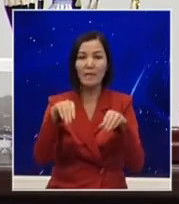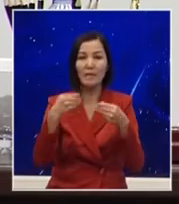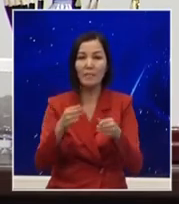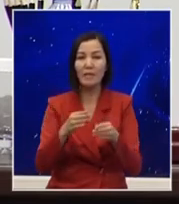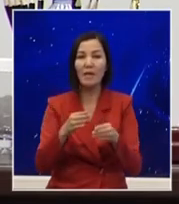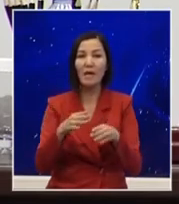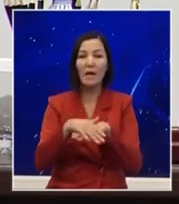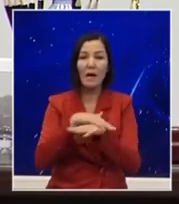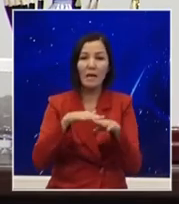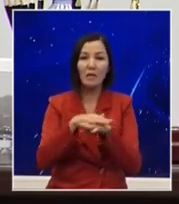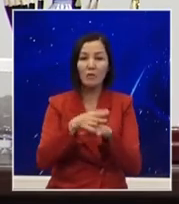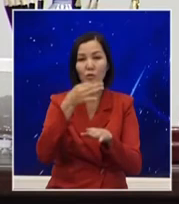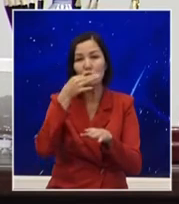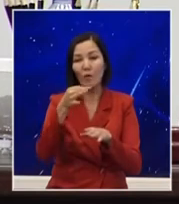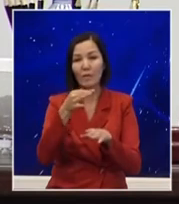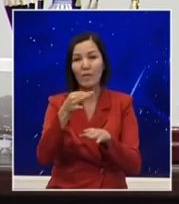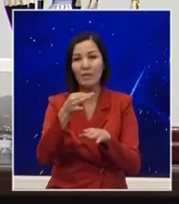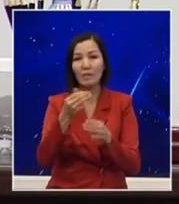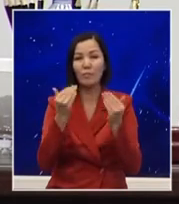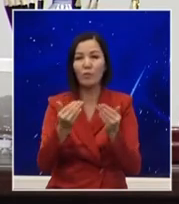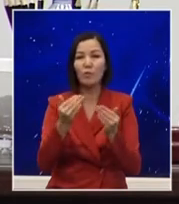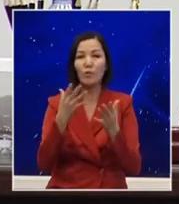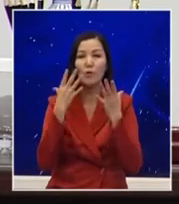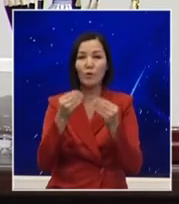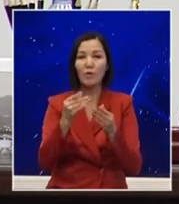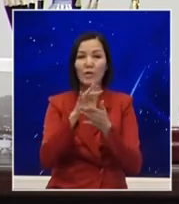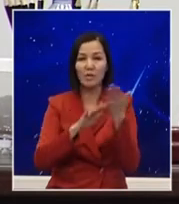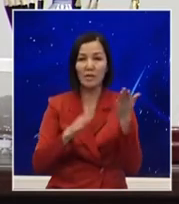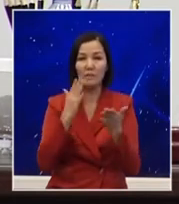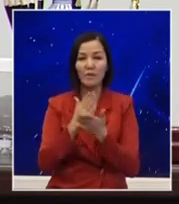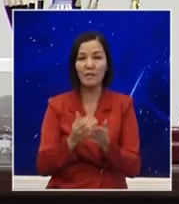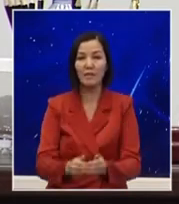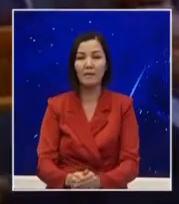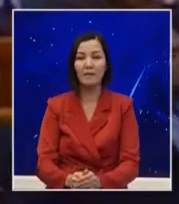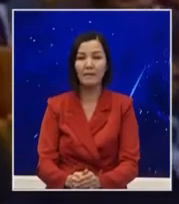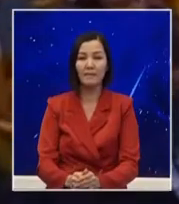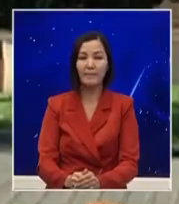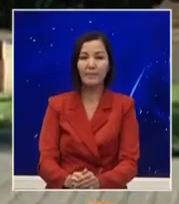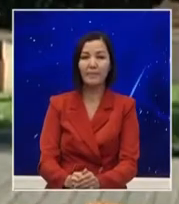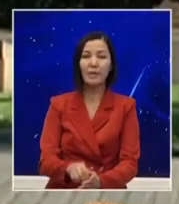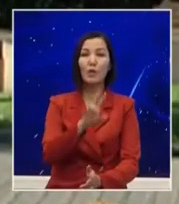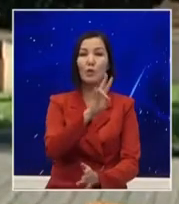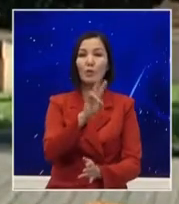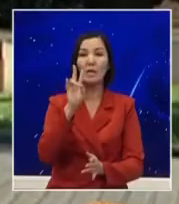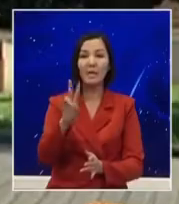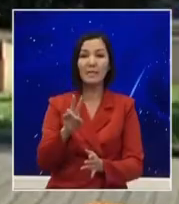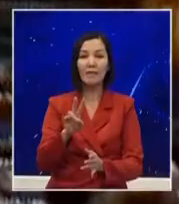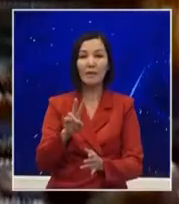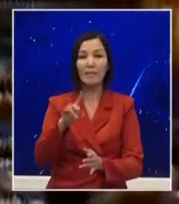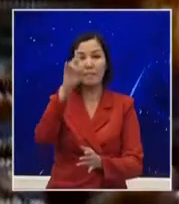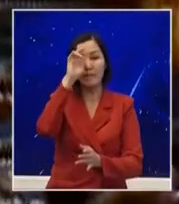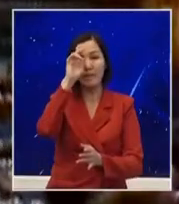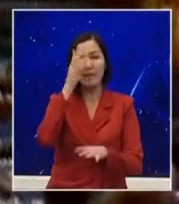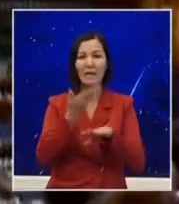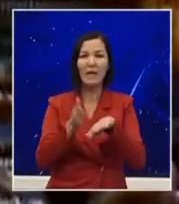ел мүддесі жолындағы жауапкершілік жүгін әлі де қайыспай көтеріп келеді. Нұрсұлтан Назарбаев ел тізгінін қиын